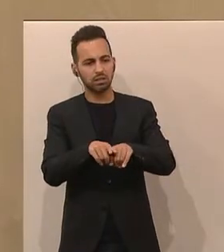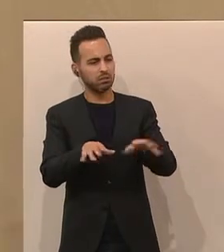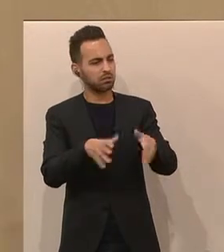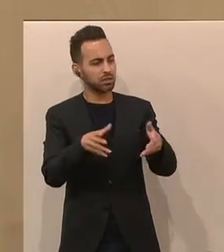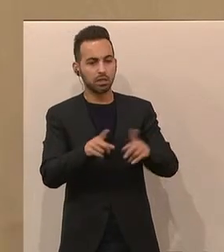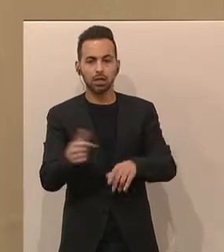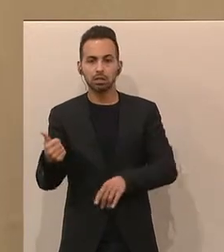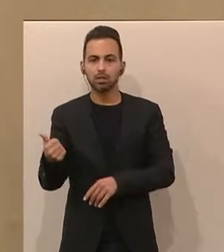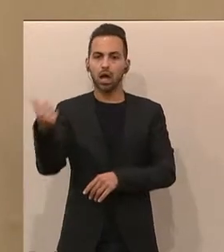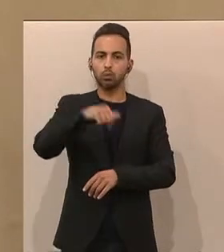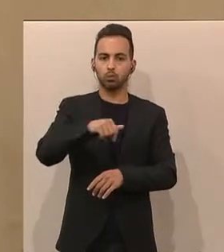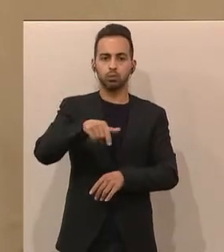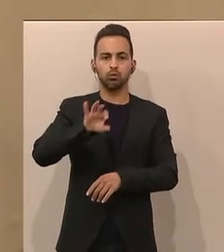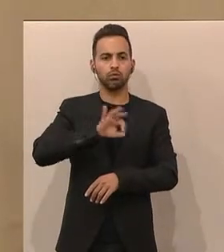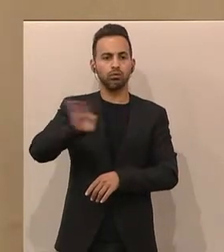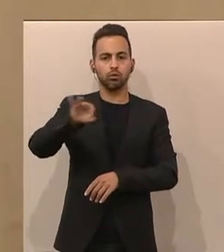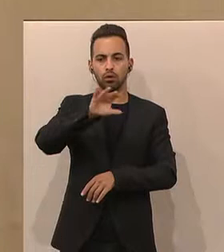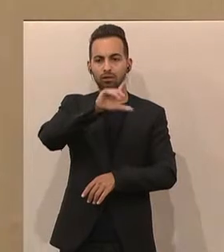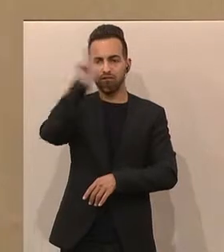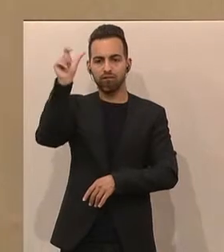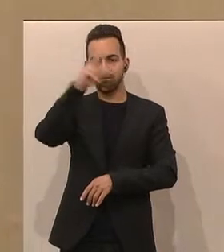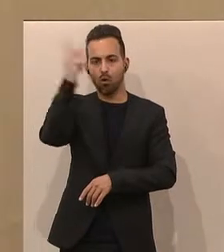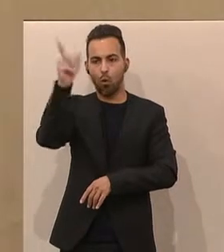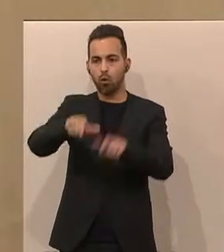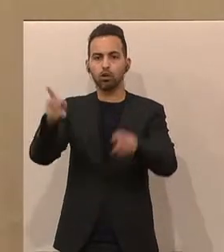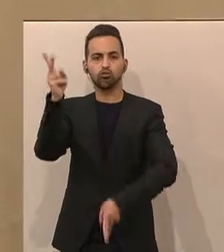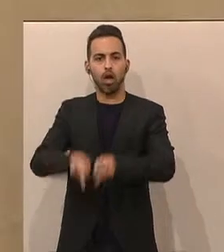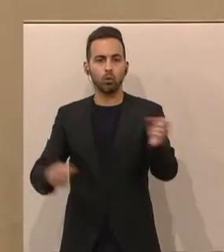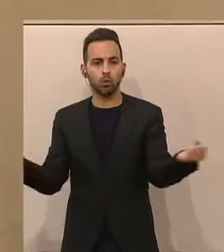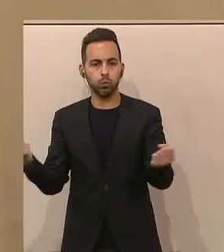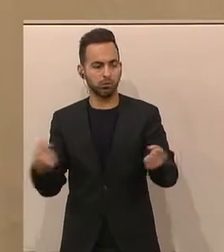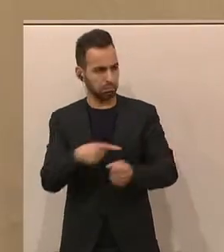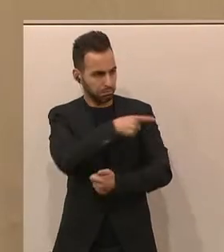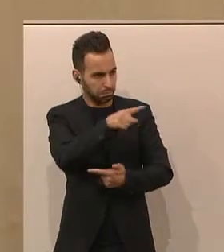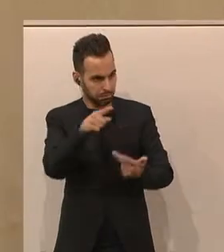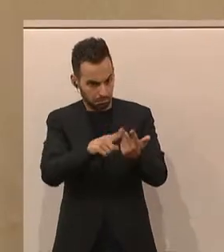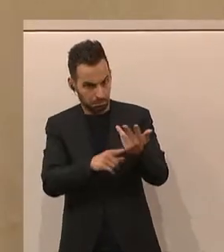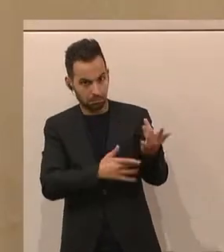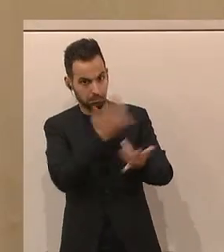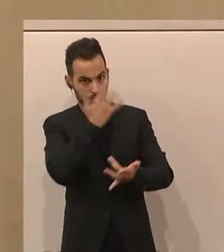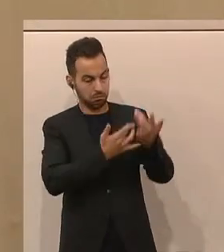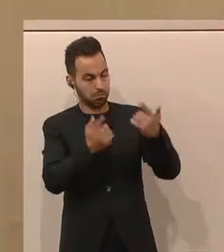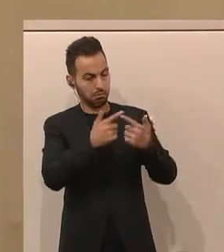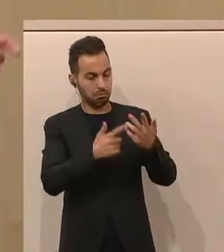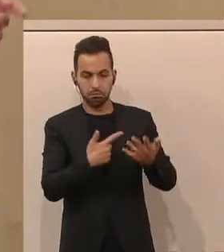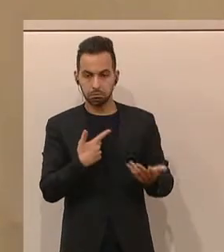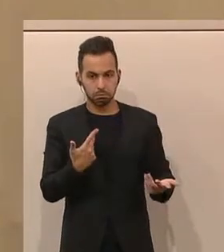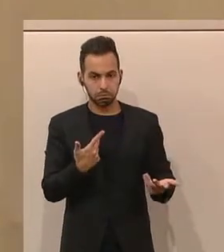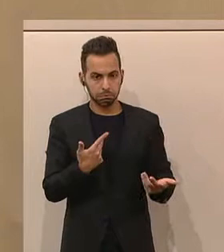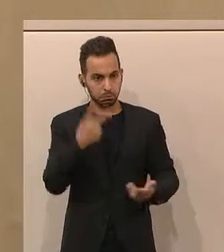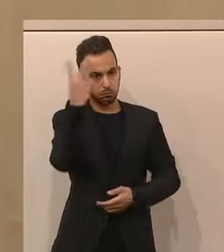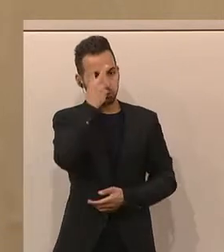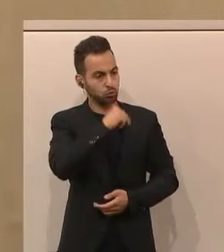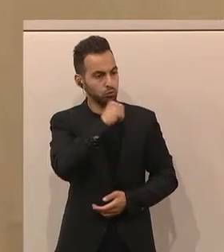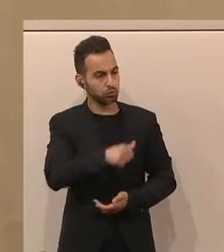ein zusätzlicher Schaden für die Bevölkerung hier droht, eigentlich nicht nachvollziehbar. Denn gerade